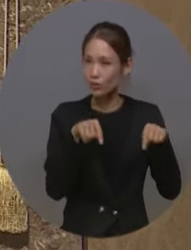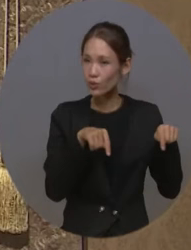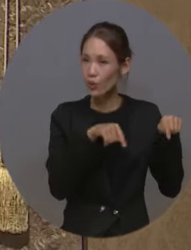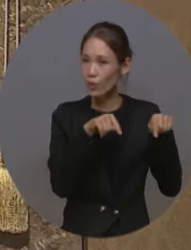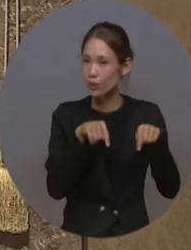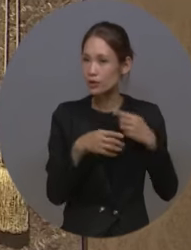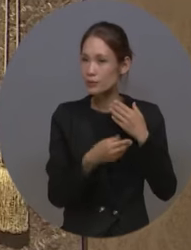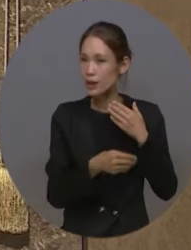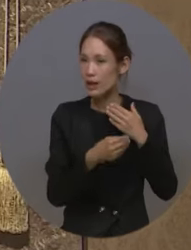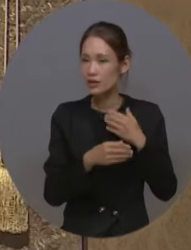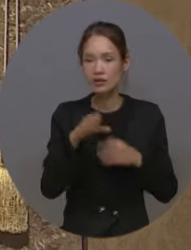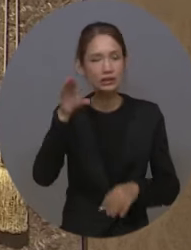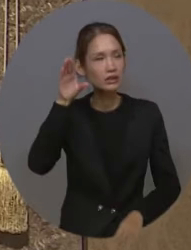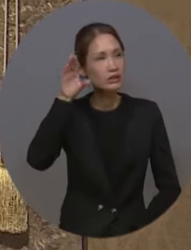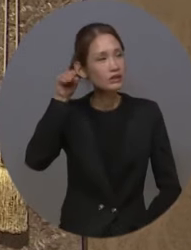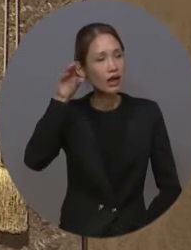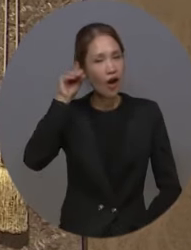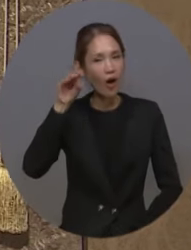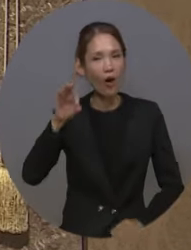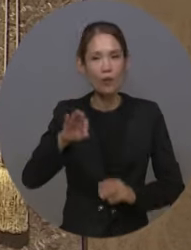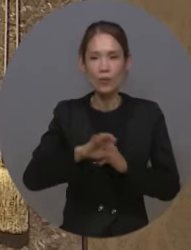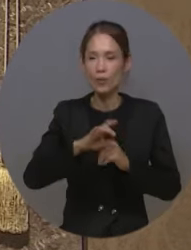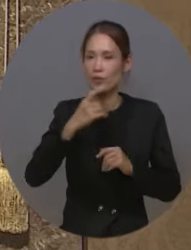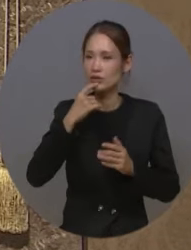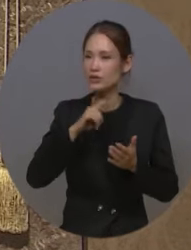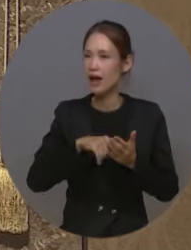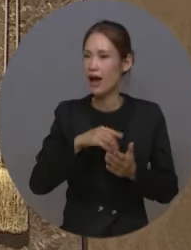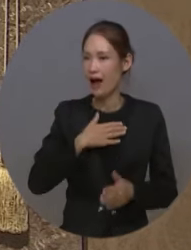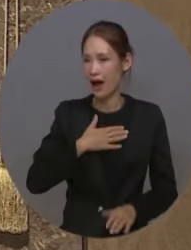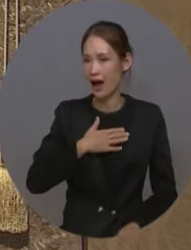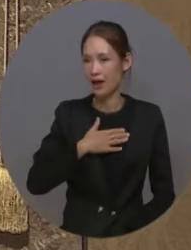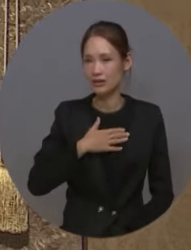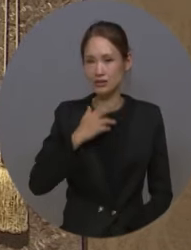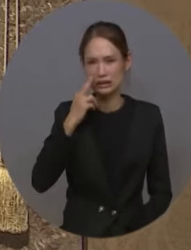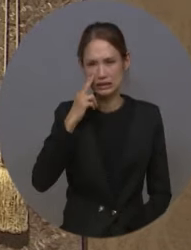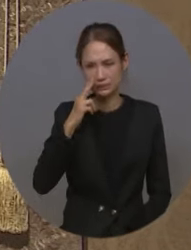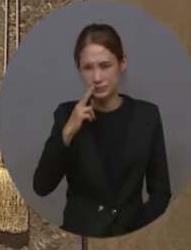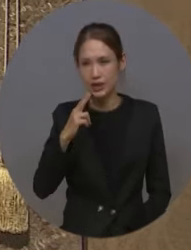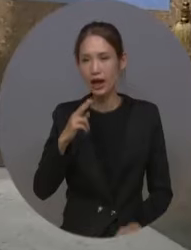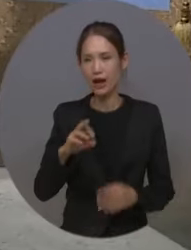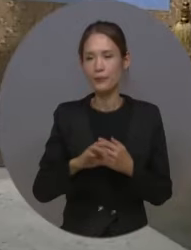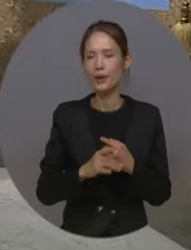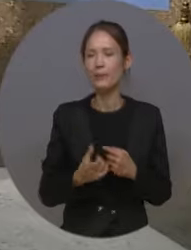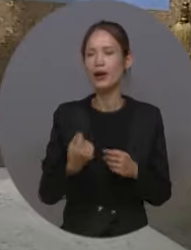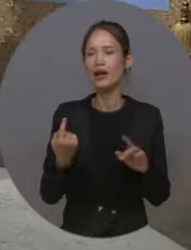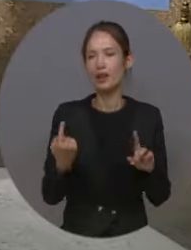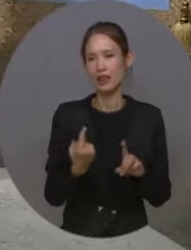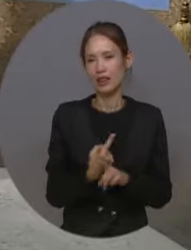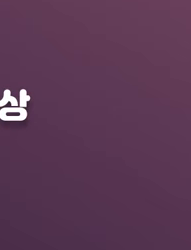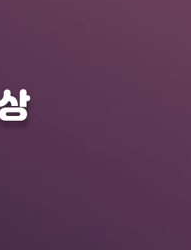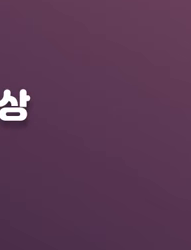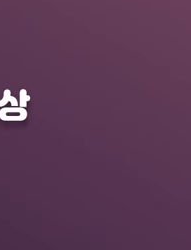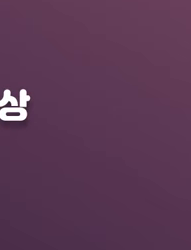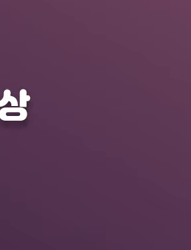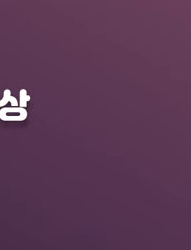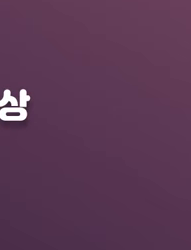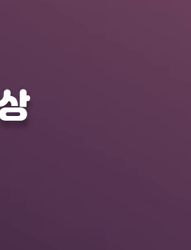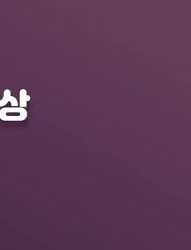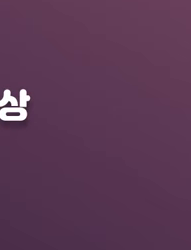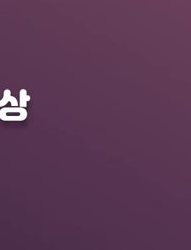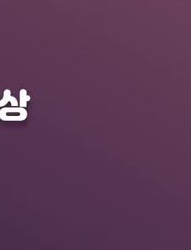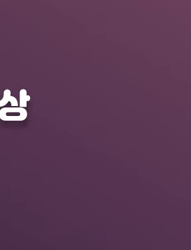있어요 그리고 나서 심각하다 싶으면 말리 조치를 취해 좀 예